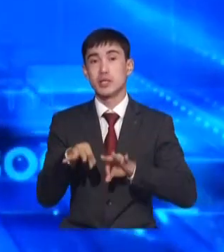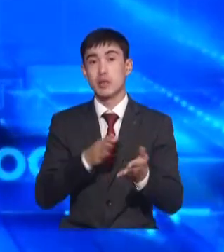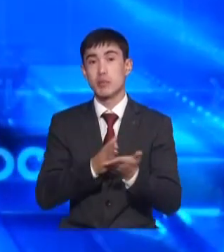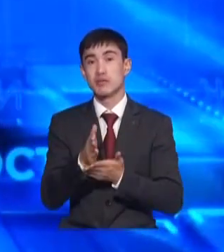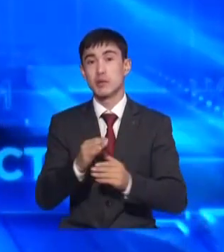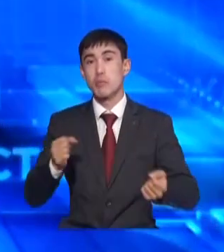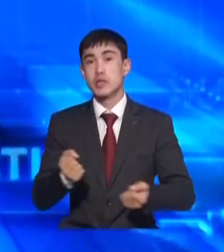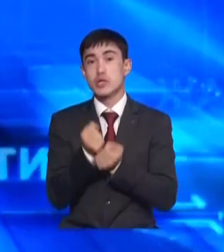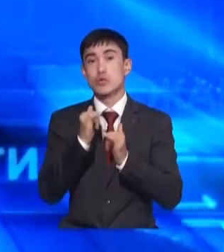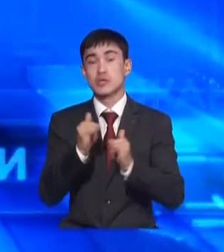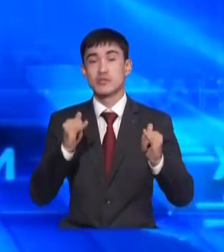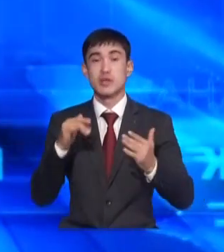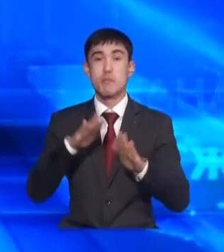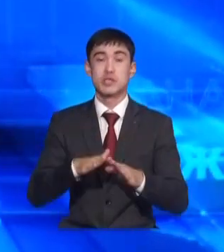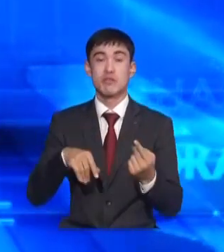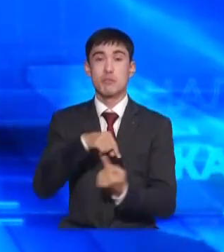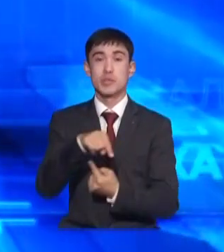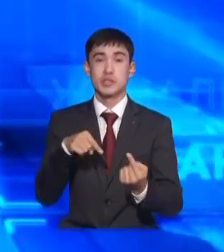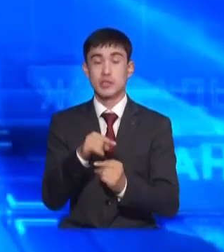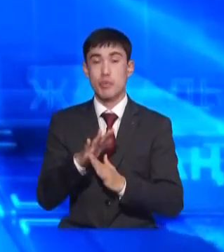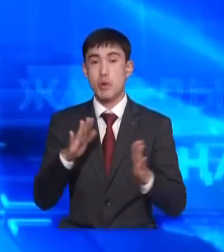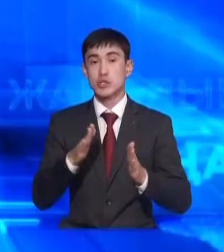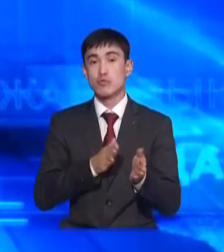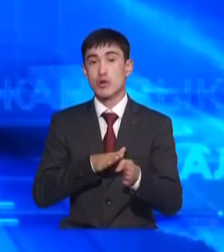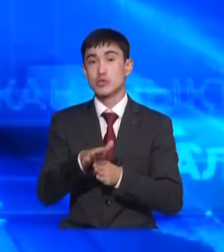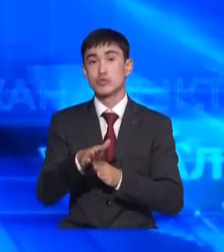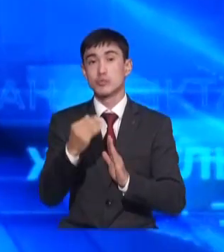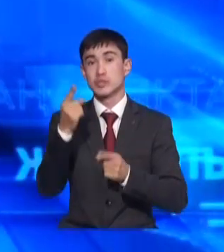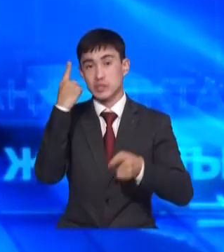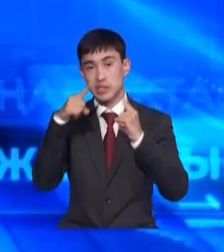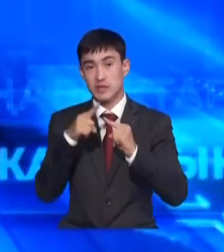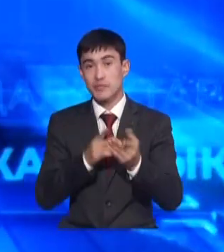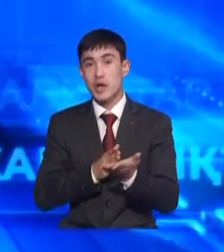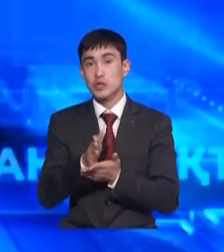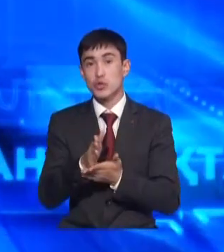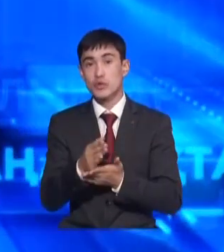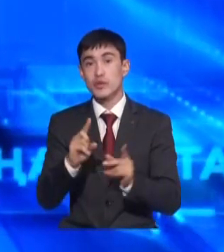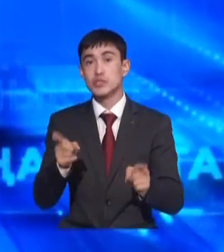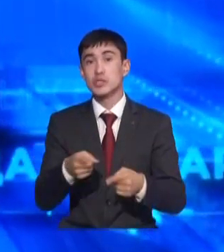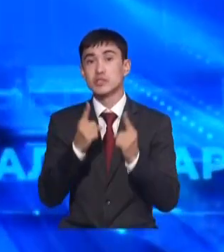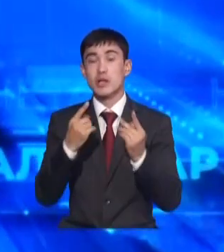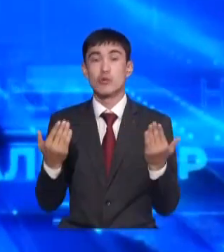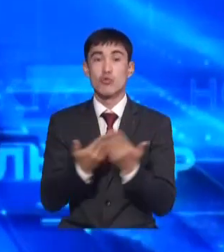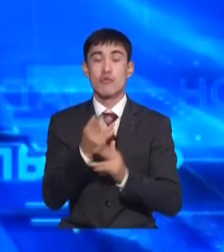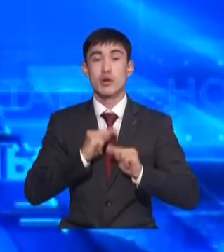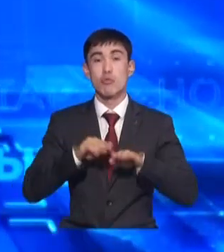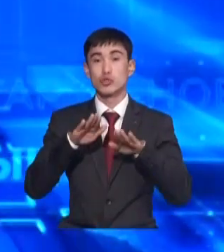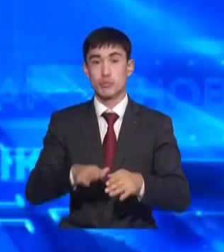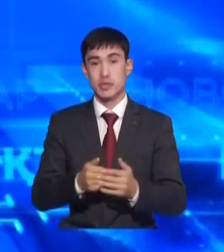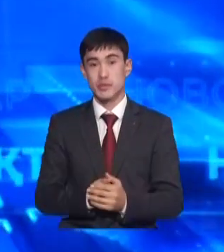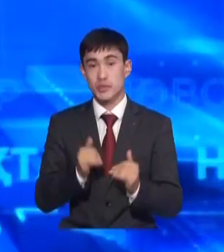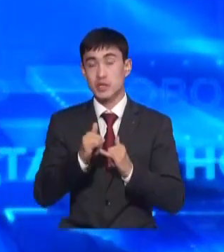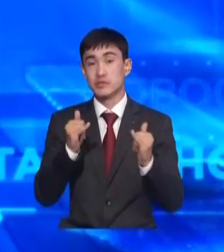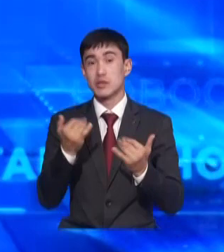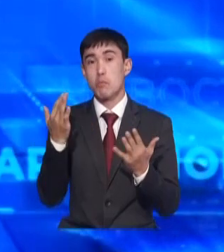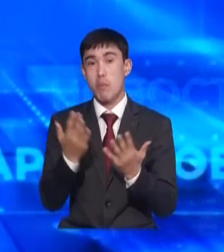проекта, направленных на поддержку и развитие местного бизнеса. Большинство реализуемых инициатив ориентированы на создание новых рабочих